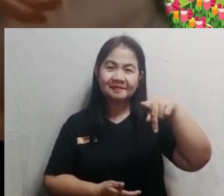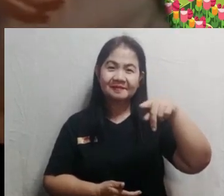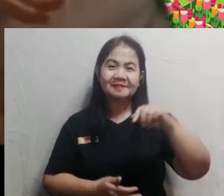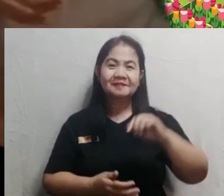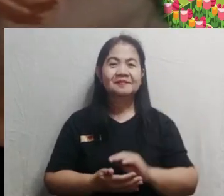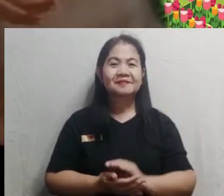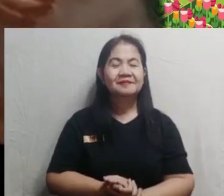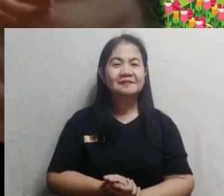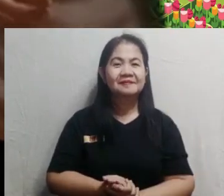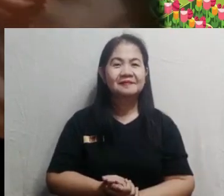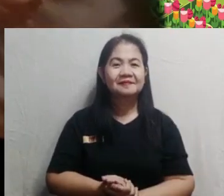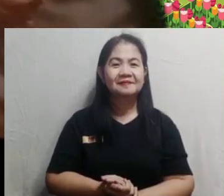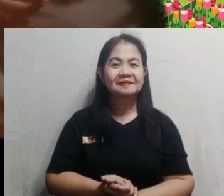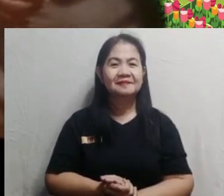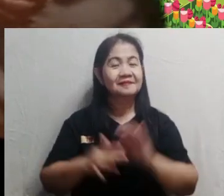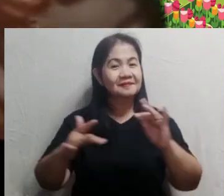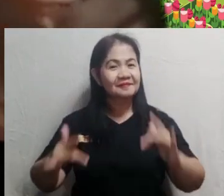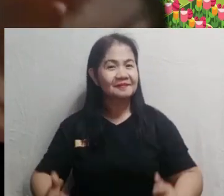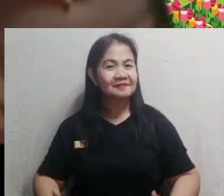pagpapakatao,